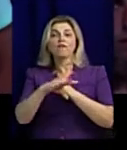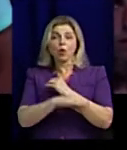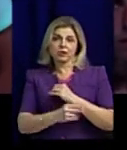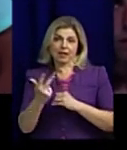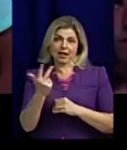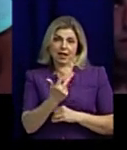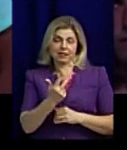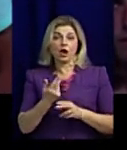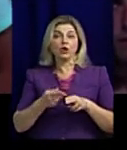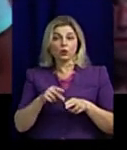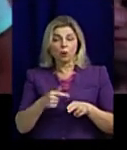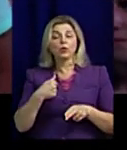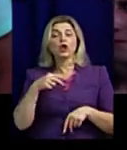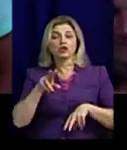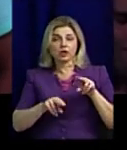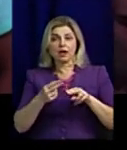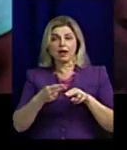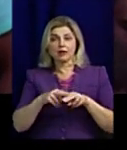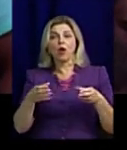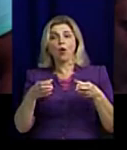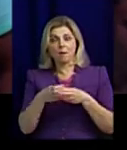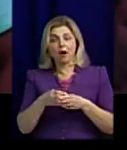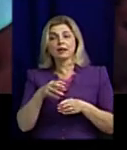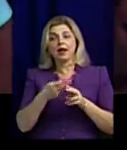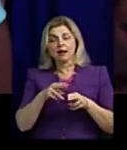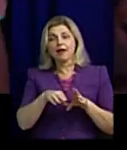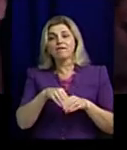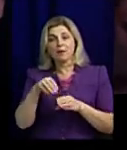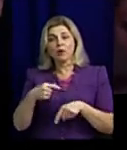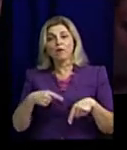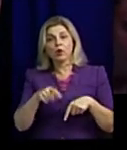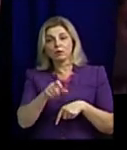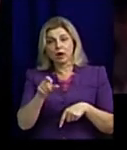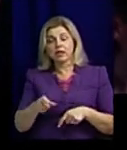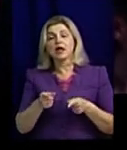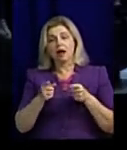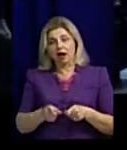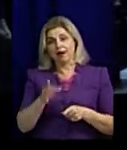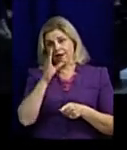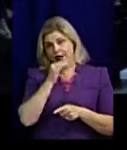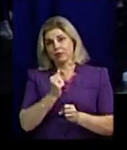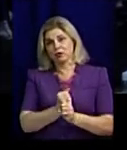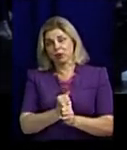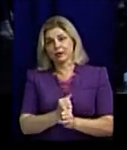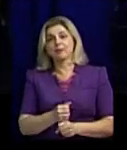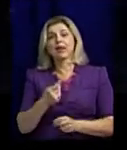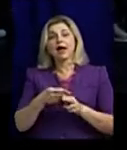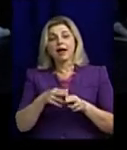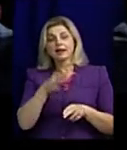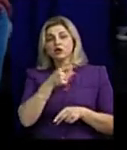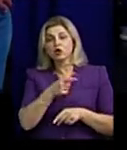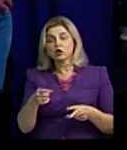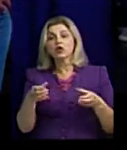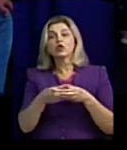третє. Тому я вважаю, що ця команда при цьому підборі футболістів реально може це зробити. Цього міжсезоння склад